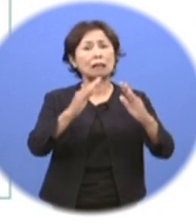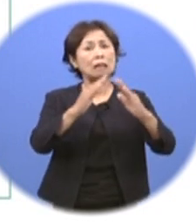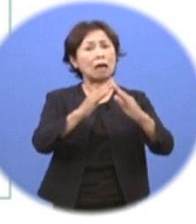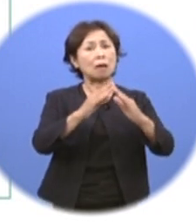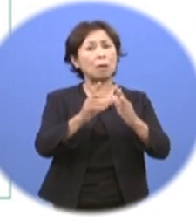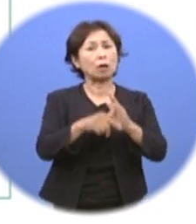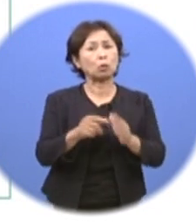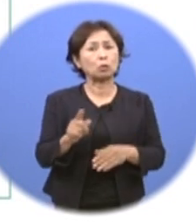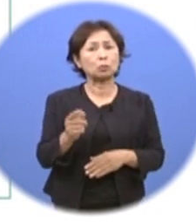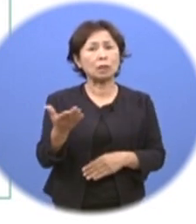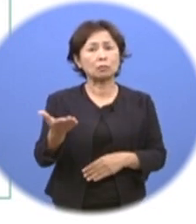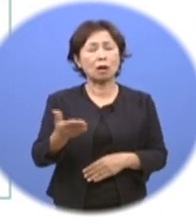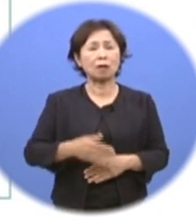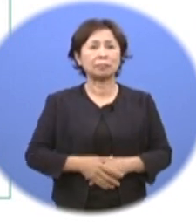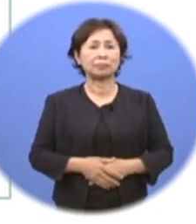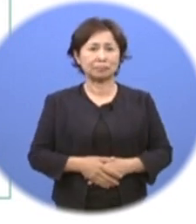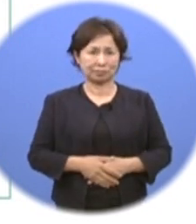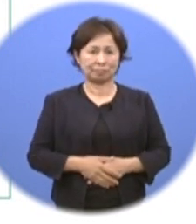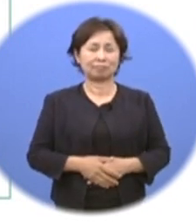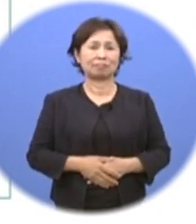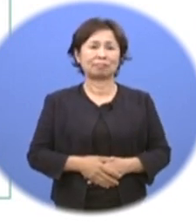うすればいいのでしょうか。